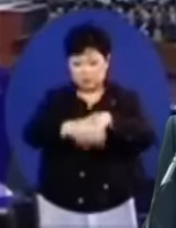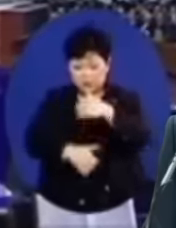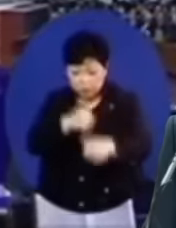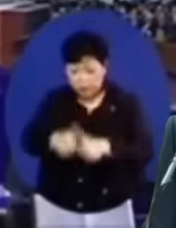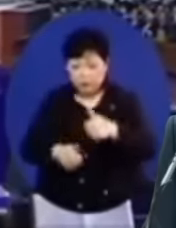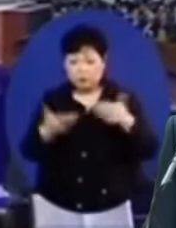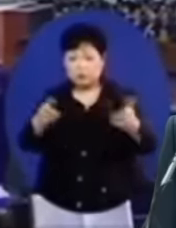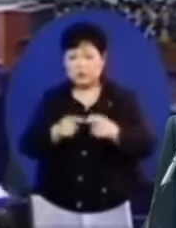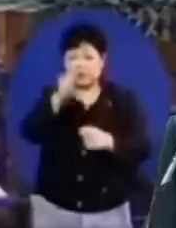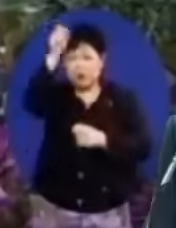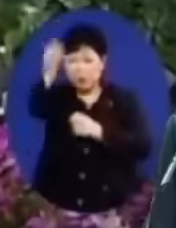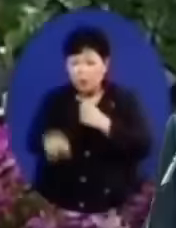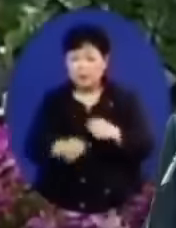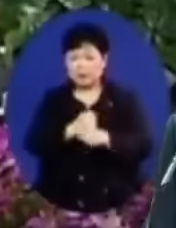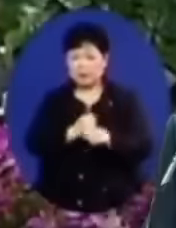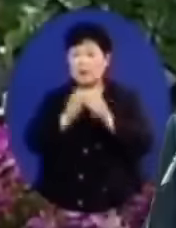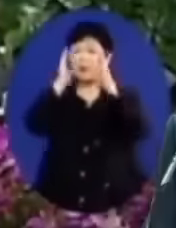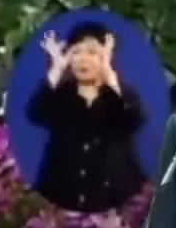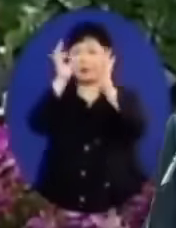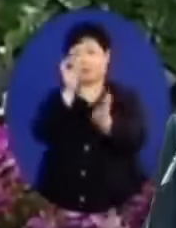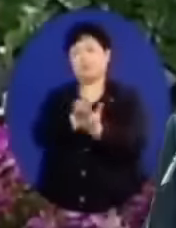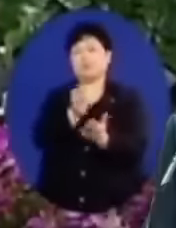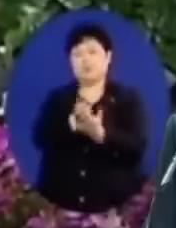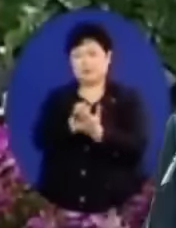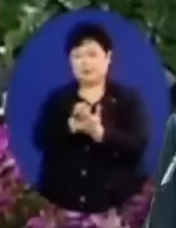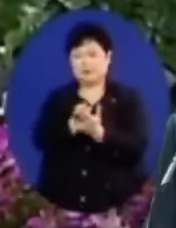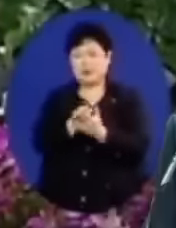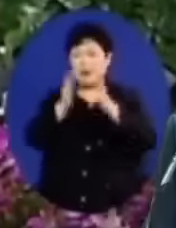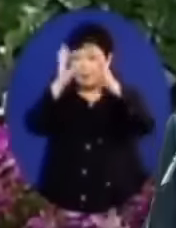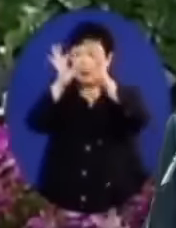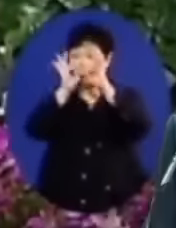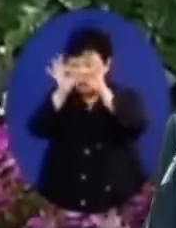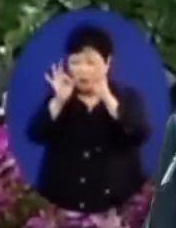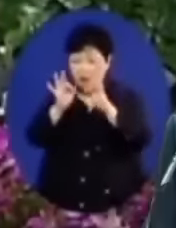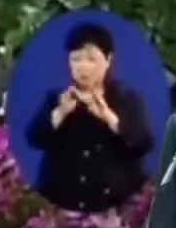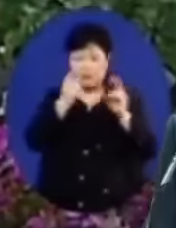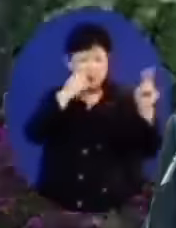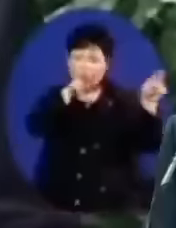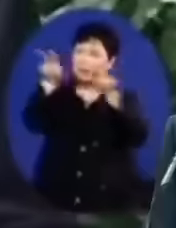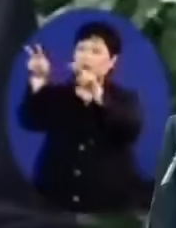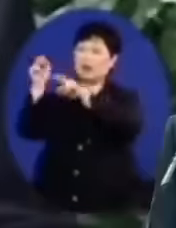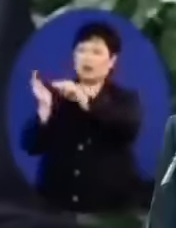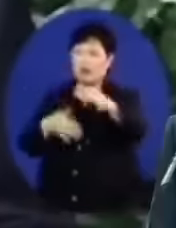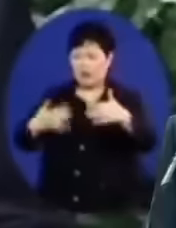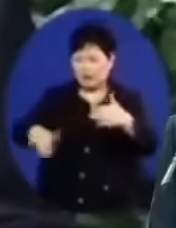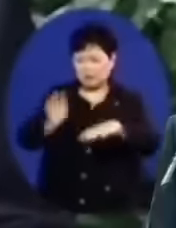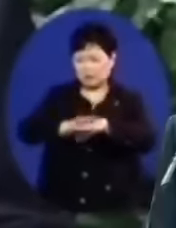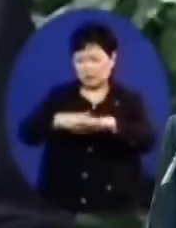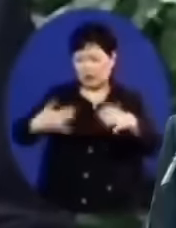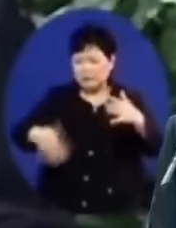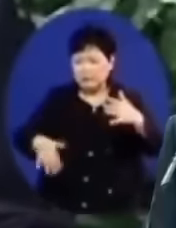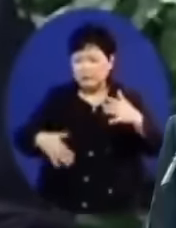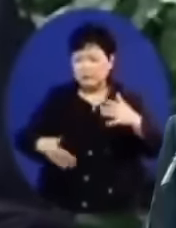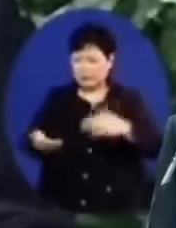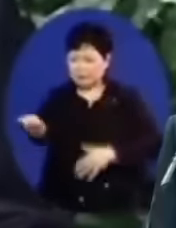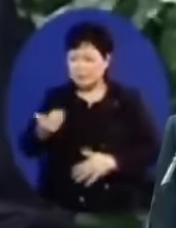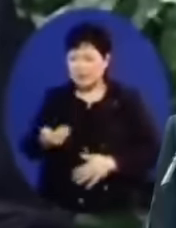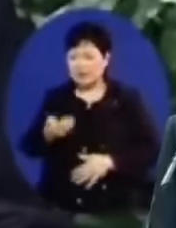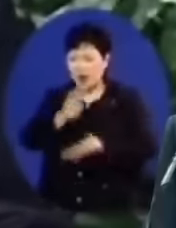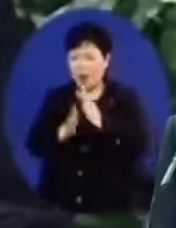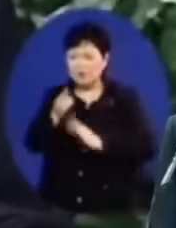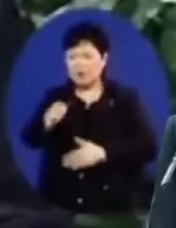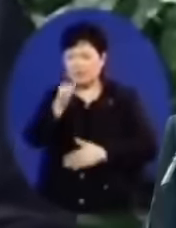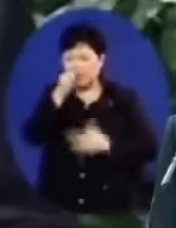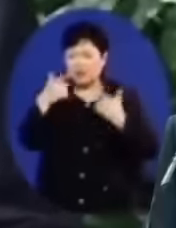이르리라. 바라봄의 법칙입니다. 바라보라. 아직까지 내 손에 안 들어왔지만 미리 없는 것을 있는